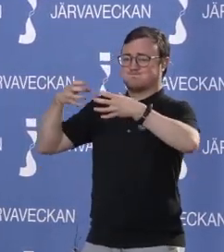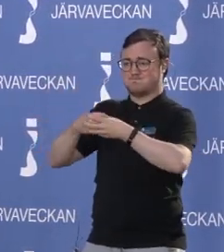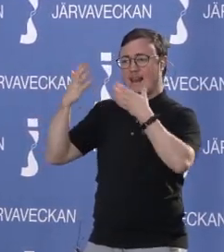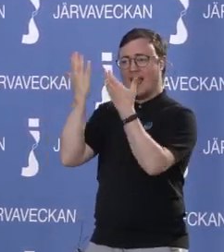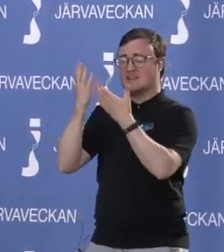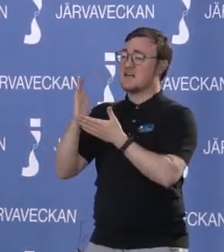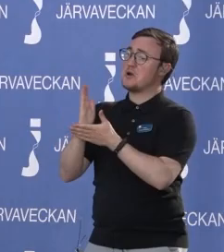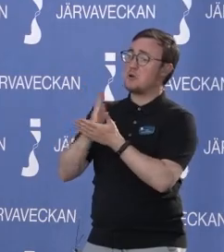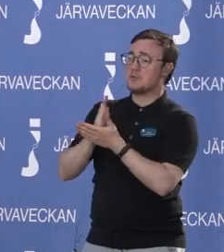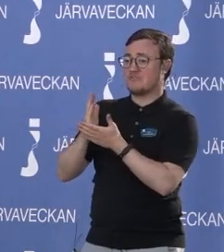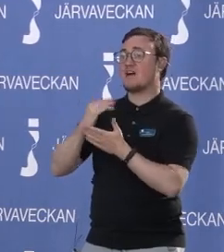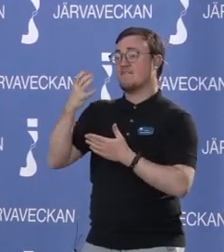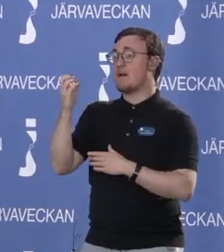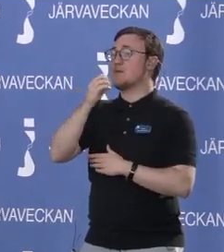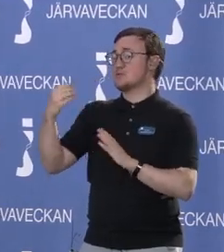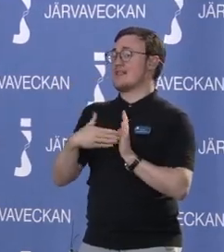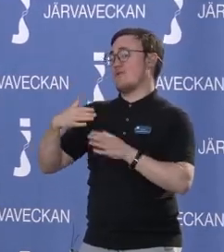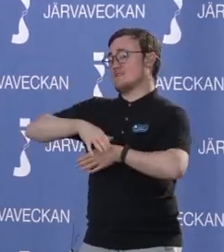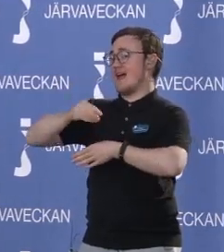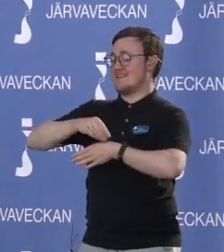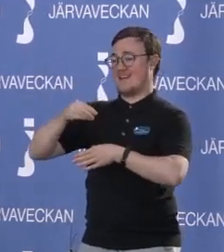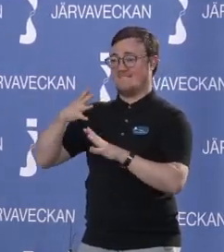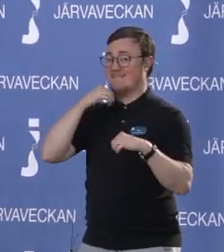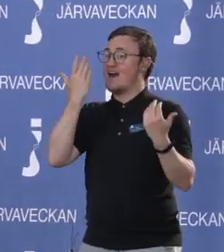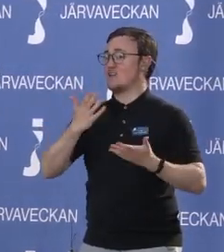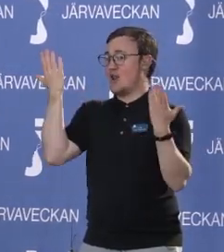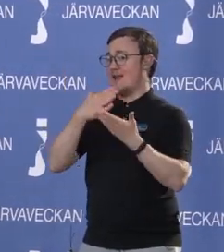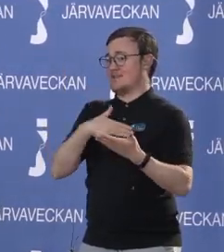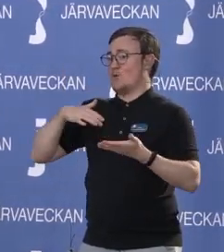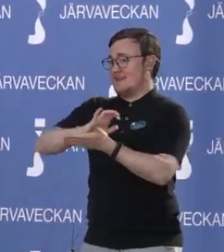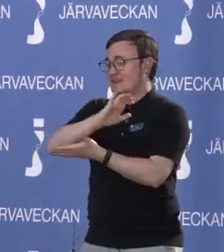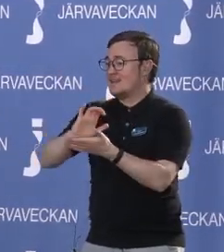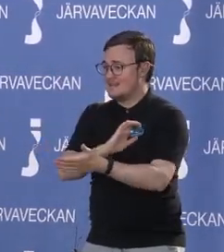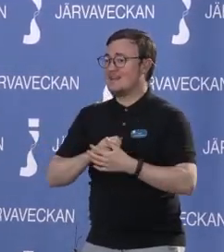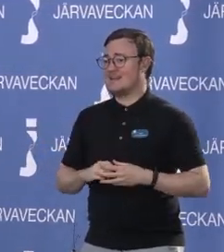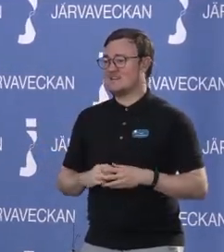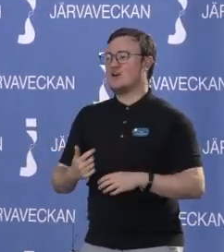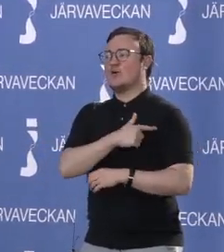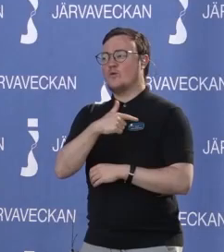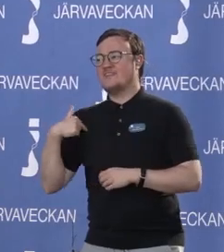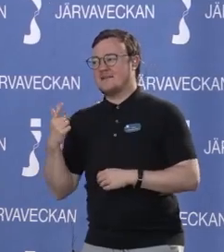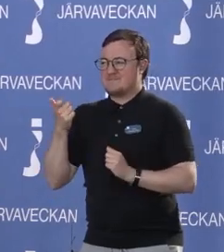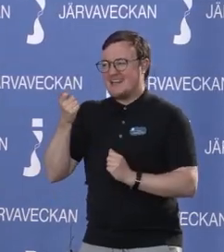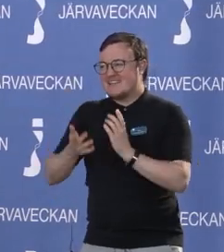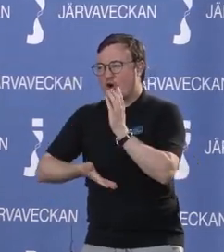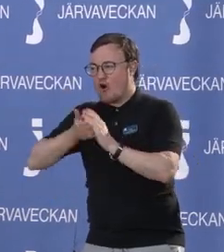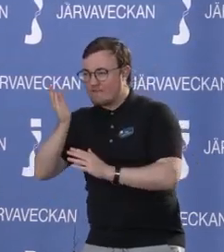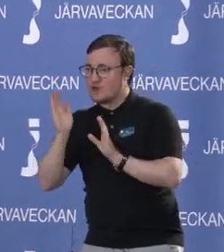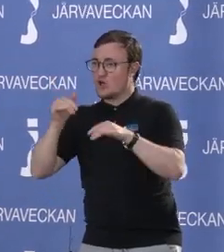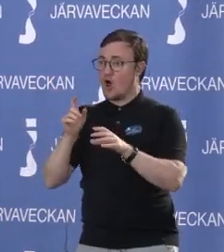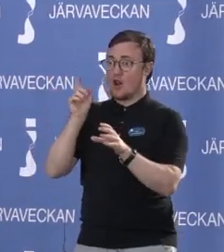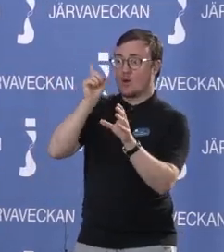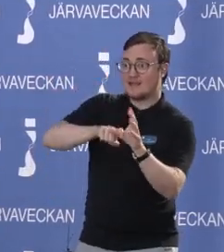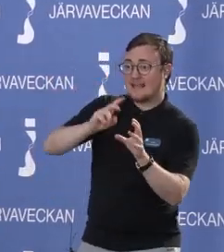ungefär hälften av alla svenskar varje dag. Och de har vi också lite beroende på om de är inloggade eller